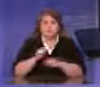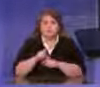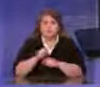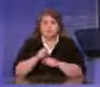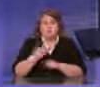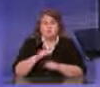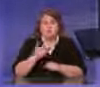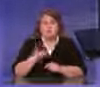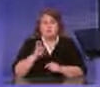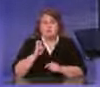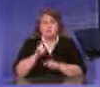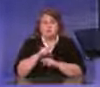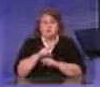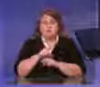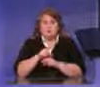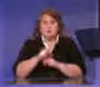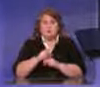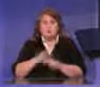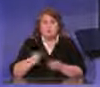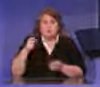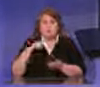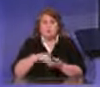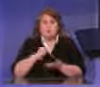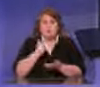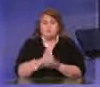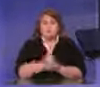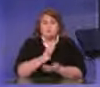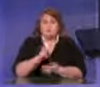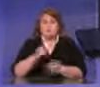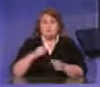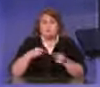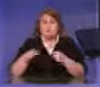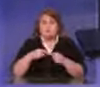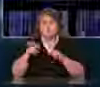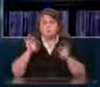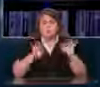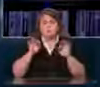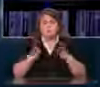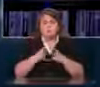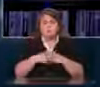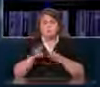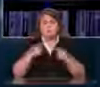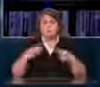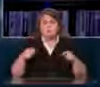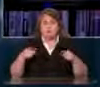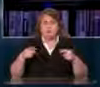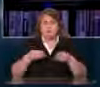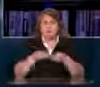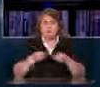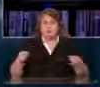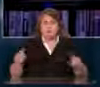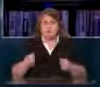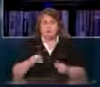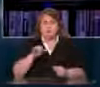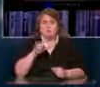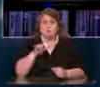для вас, как домашнее, будет установить соответствие между схемами скрещиваний и различными расщеплениями. У